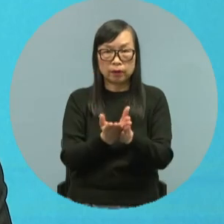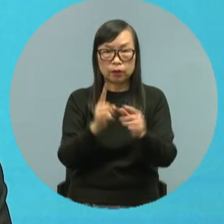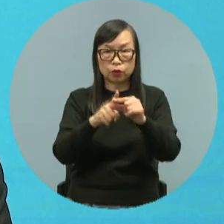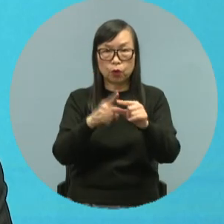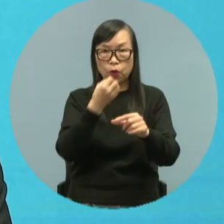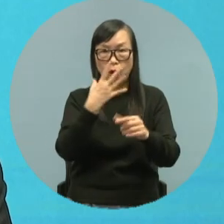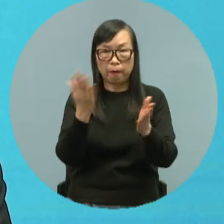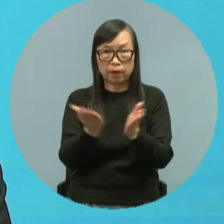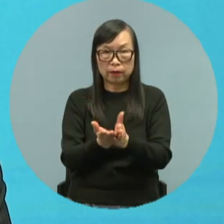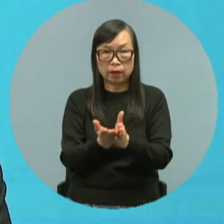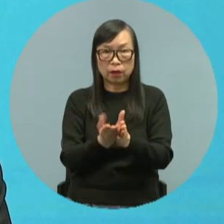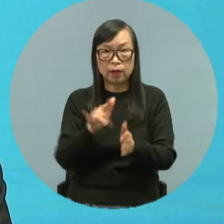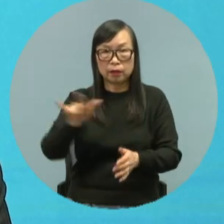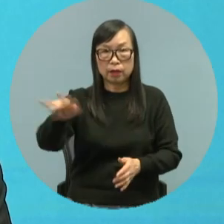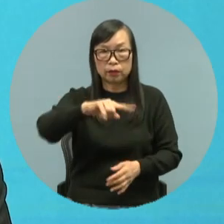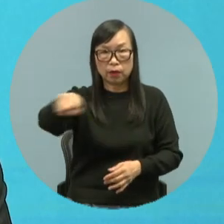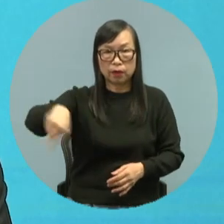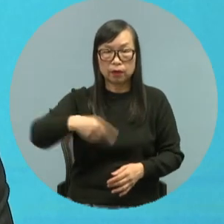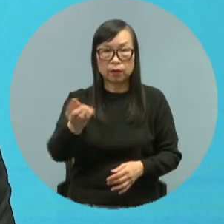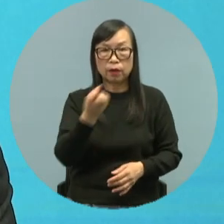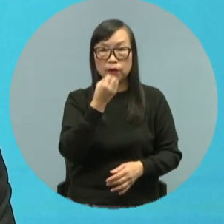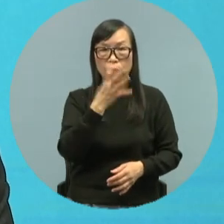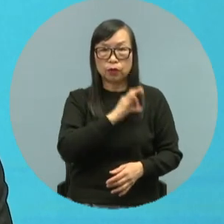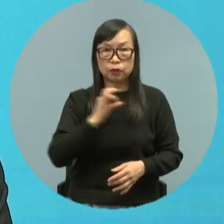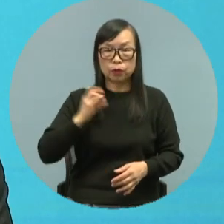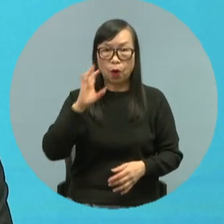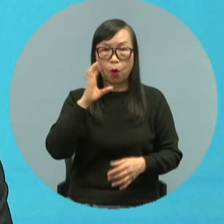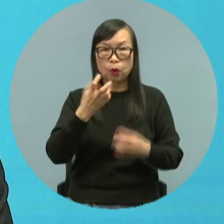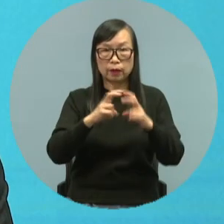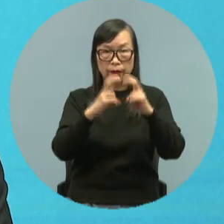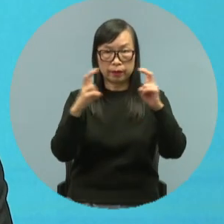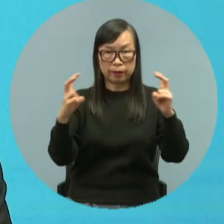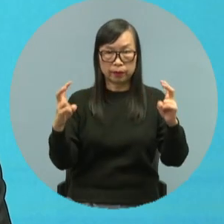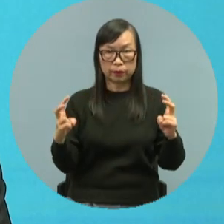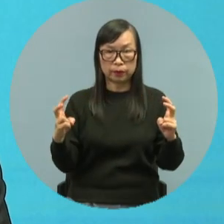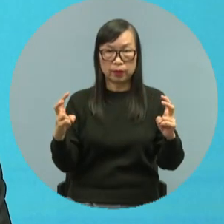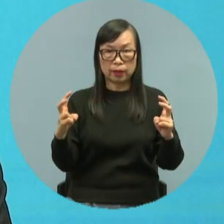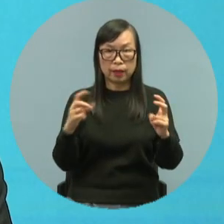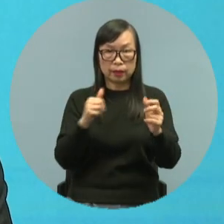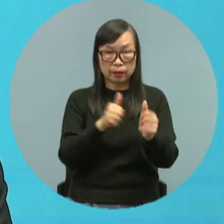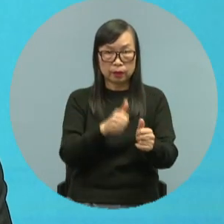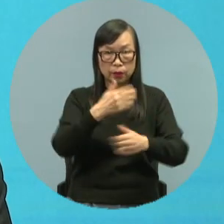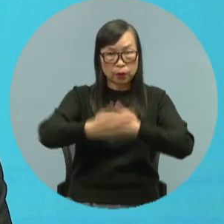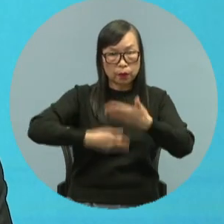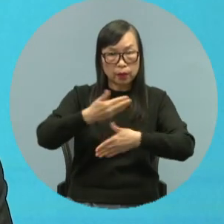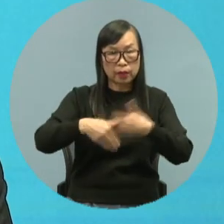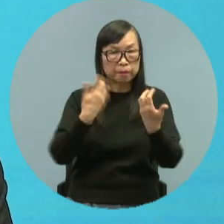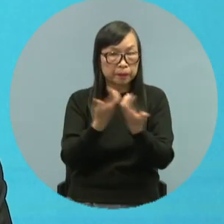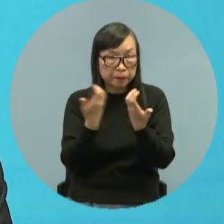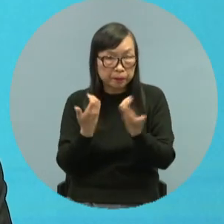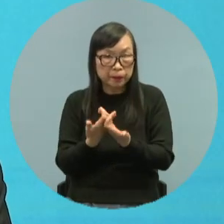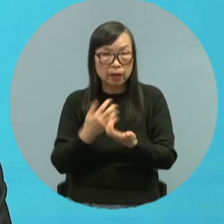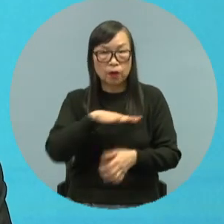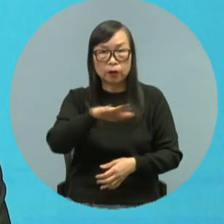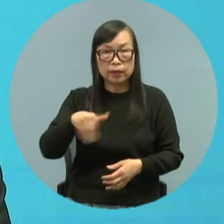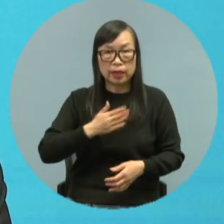碼頭、機場及港珠澳大橋。按住它的運力來計算，我們